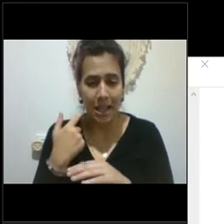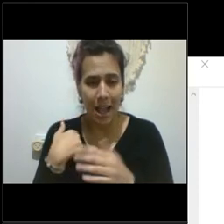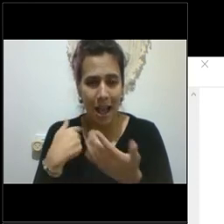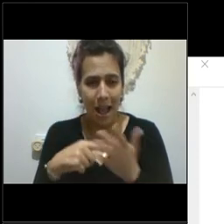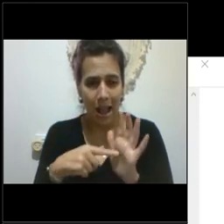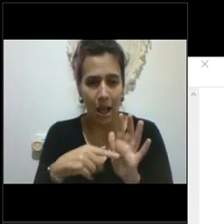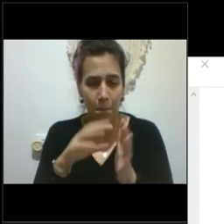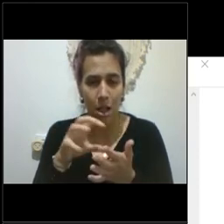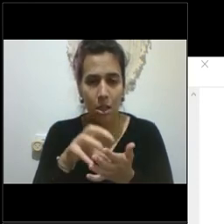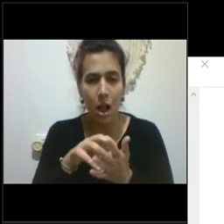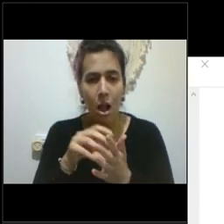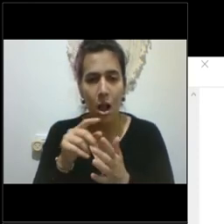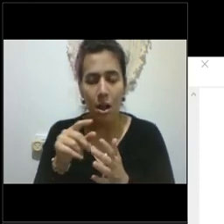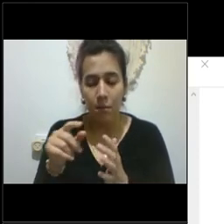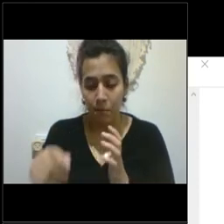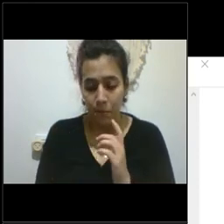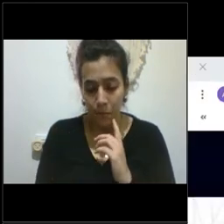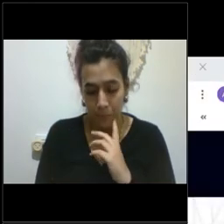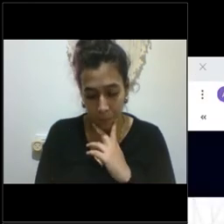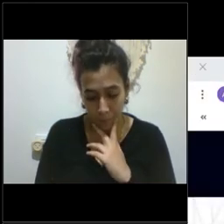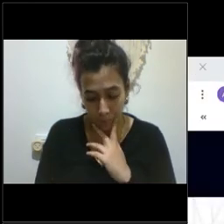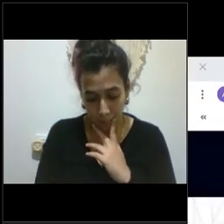באתר.